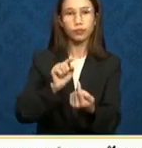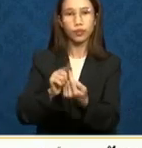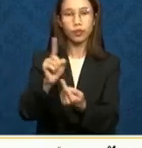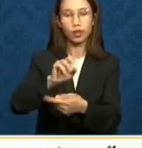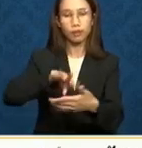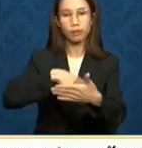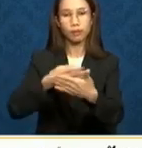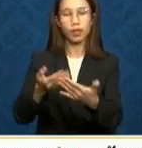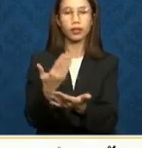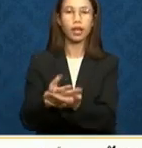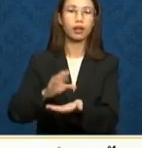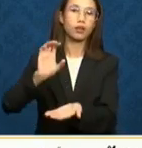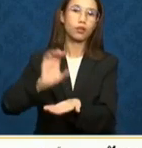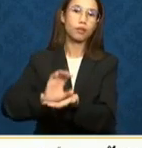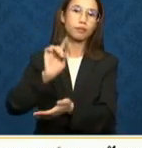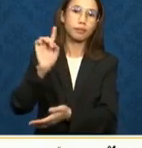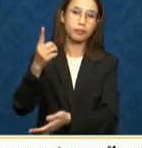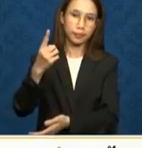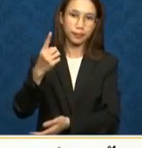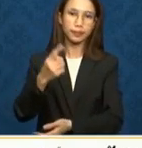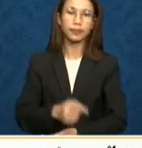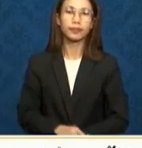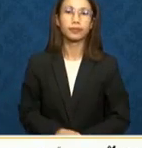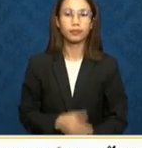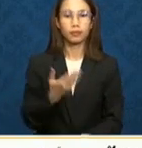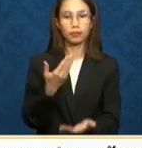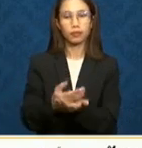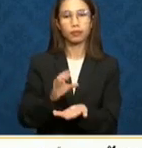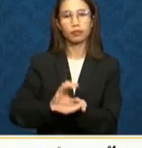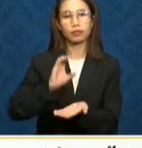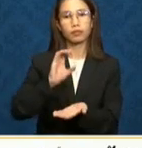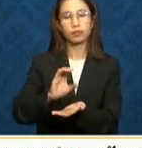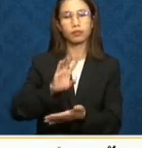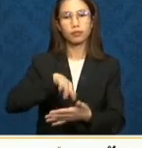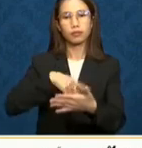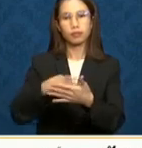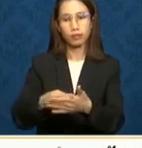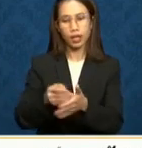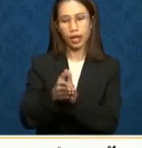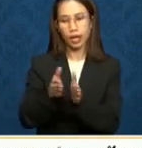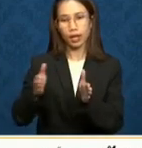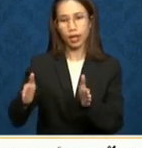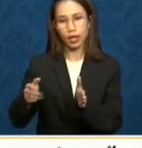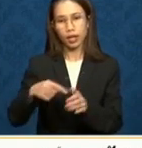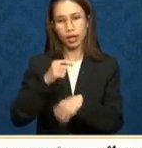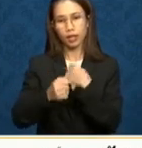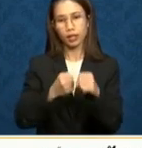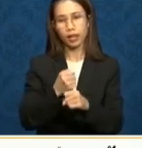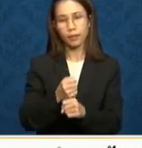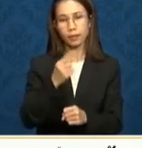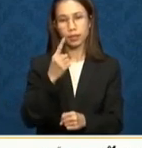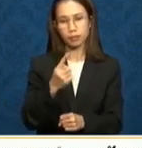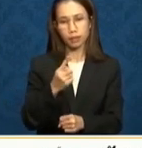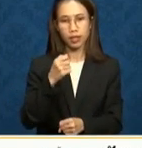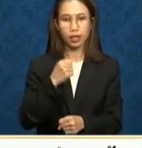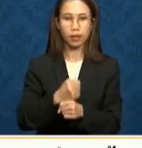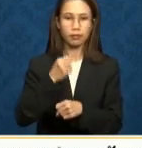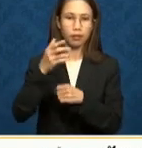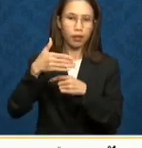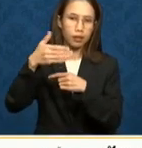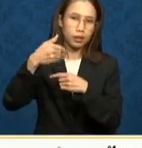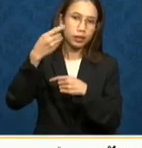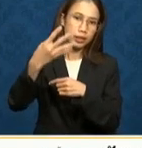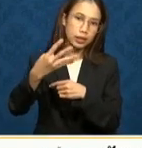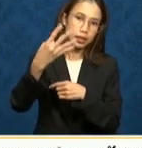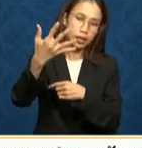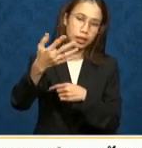แผนงบประมาณใหม่แล้วก็ดังที่ทราบนะครับงบประมาณต่างๆเหล่านี้แผนระยะกลางเนี่ยเราไม่ได้ทำปีเดียวแล้วใช้4ปีหรือ5ปีจะ